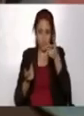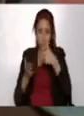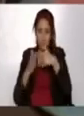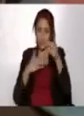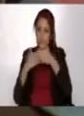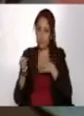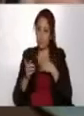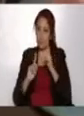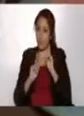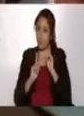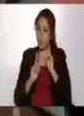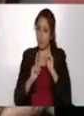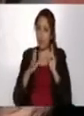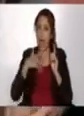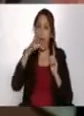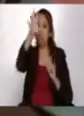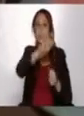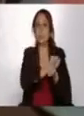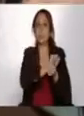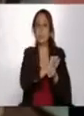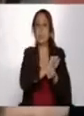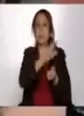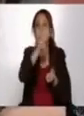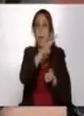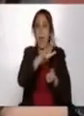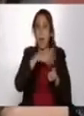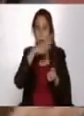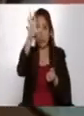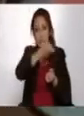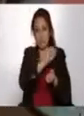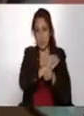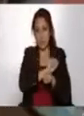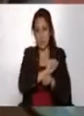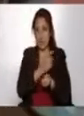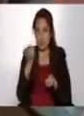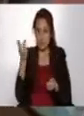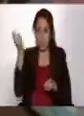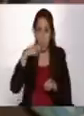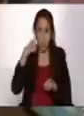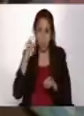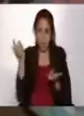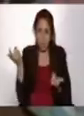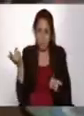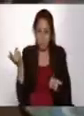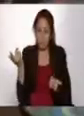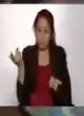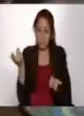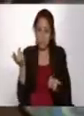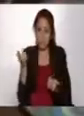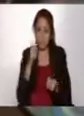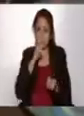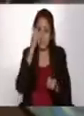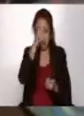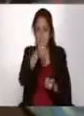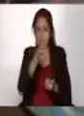جنب منك وهياخد الثانيه كمان من جنب منك، ما هو هات لي واحده ياخد الثانيه كمان. في جبروت زي دي؟ في جبروت؟ في